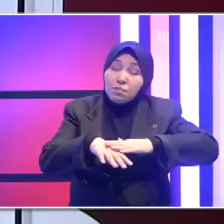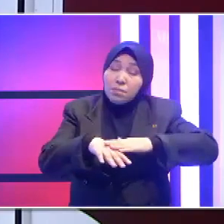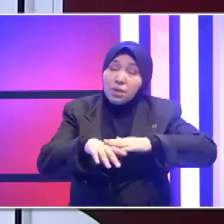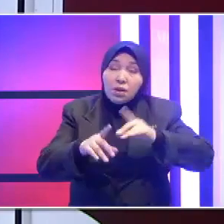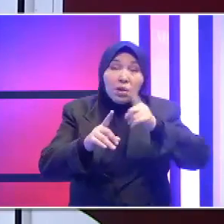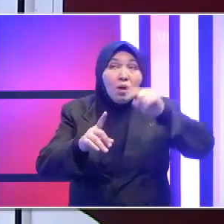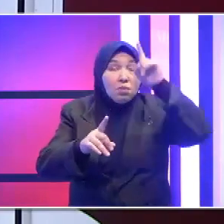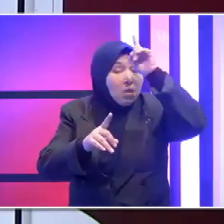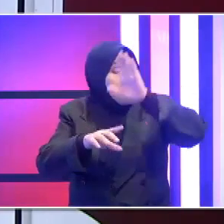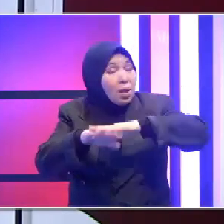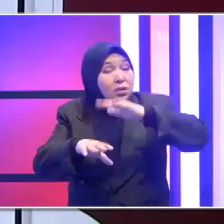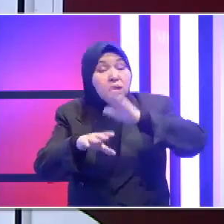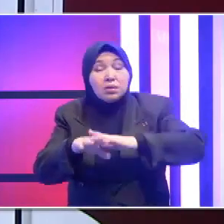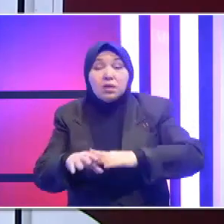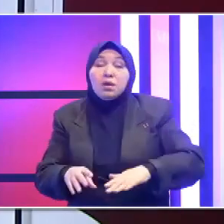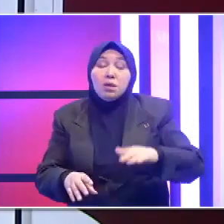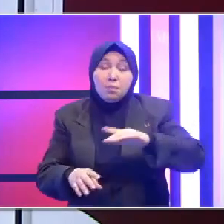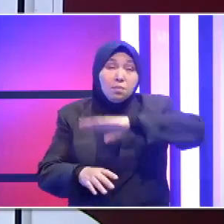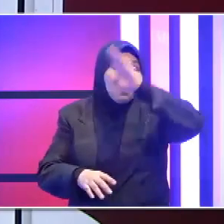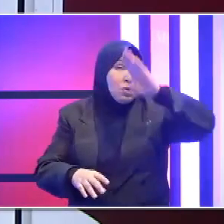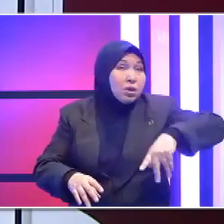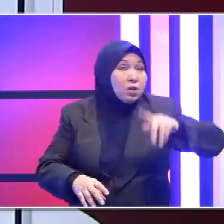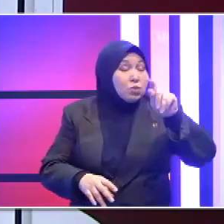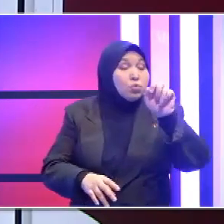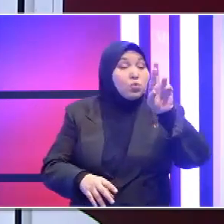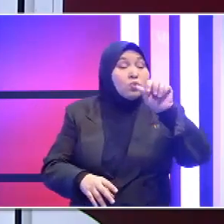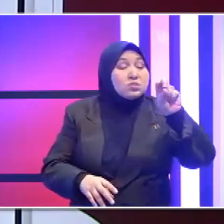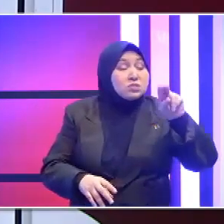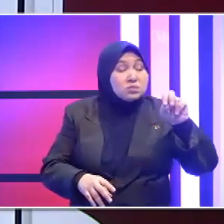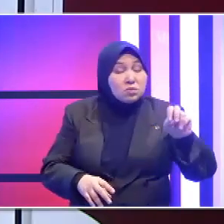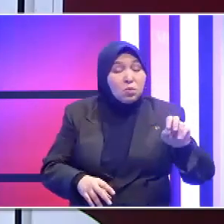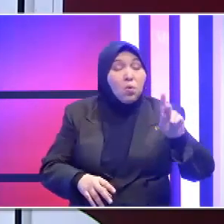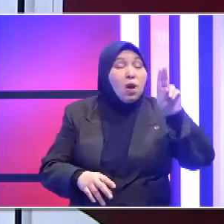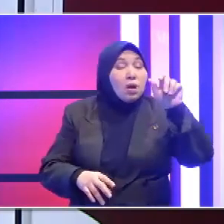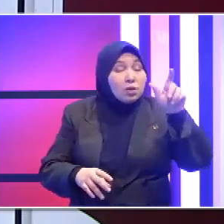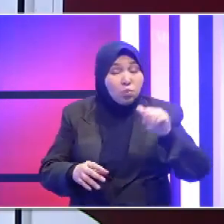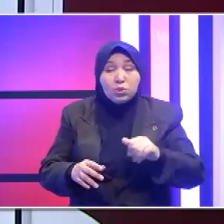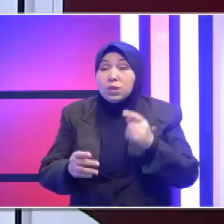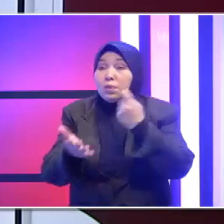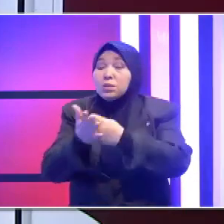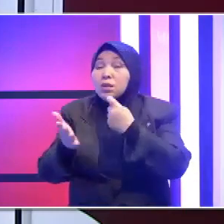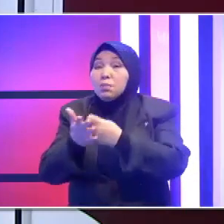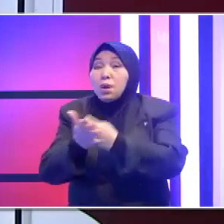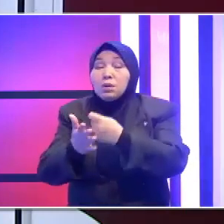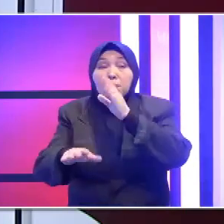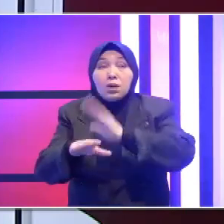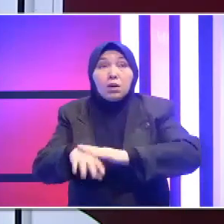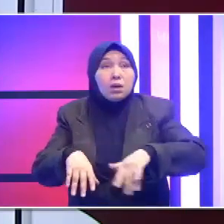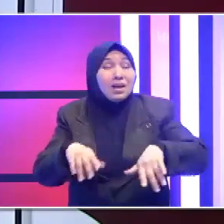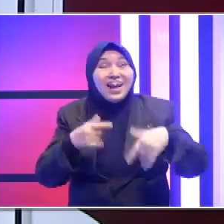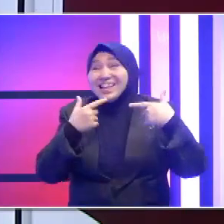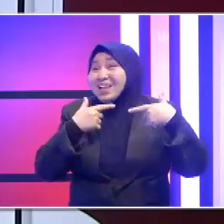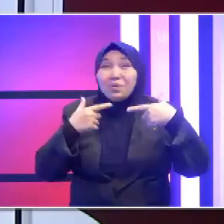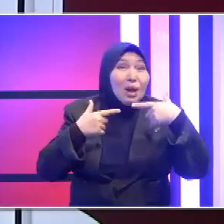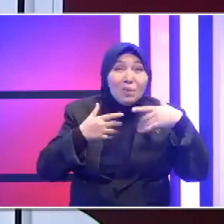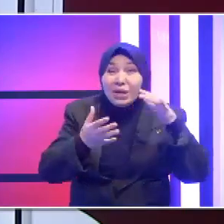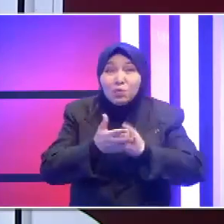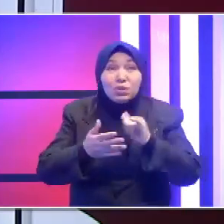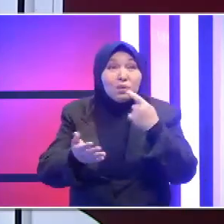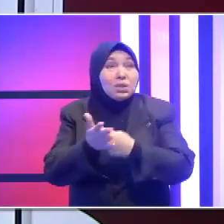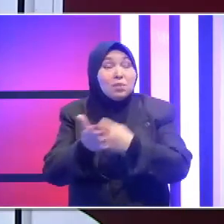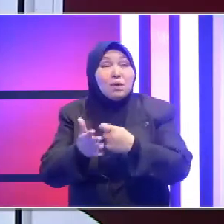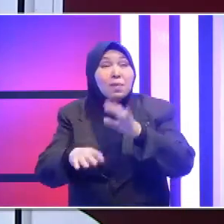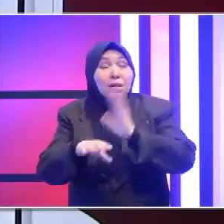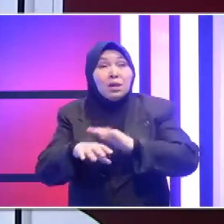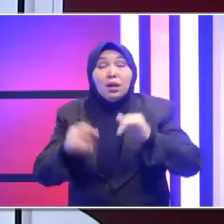memanggil itu kalau di bukit tua itu 6000 Sadi panggil yamusa tiba-tiba saja sahnya tiba-tiba Tengah gelap-gelap gitu ya Musa